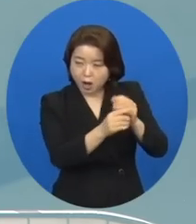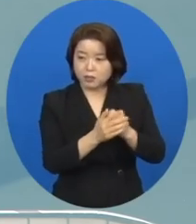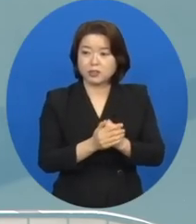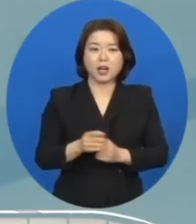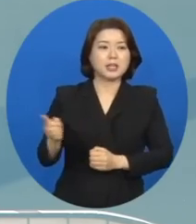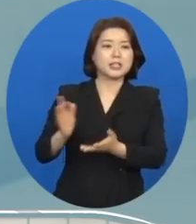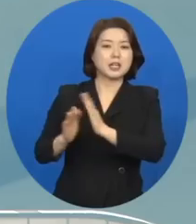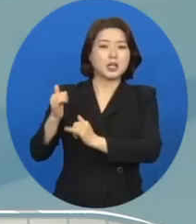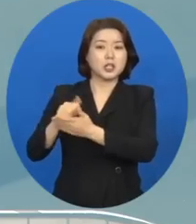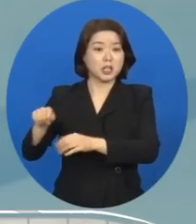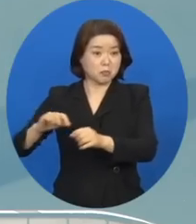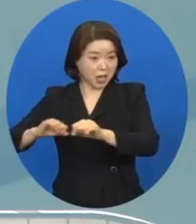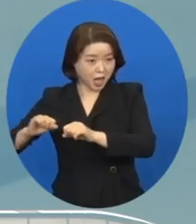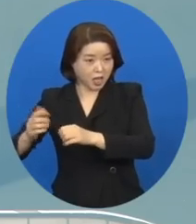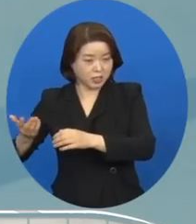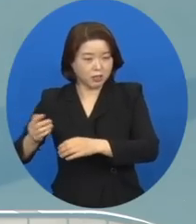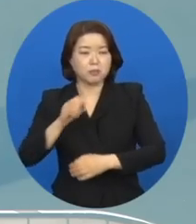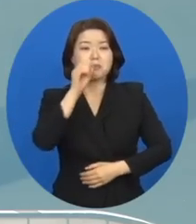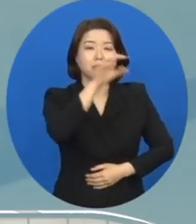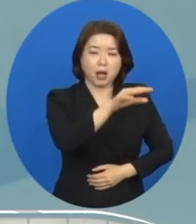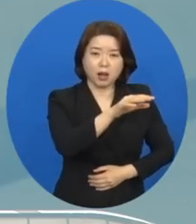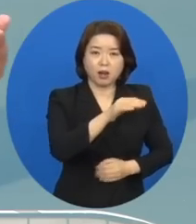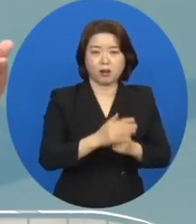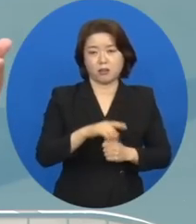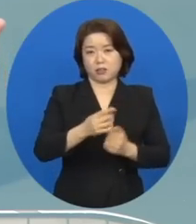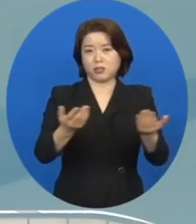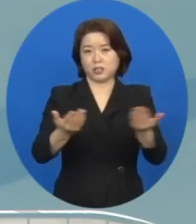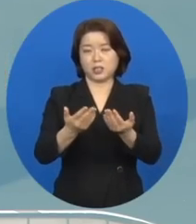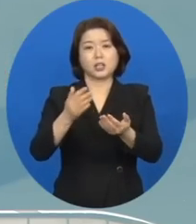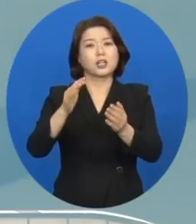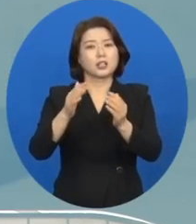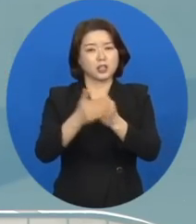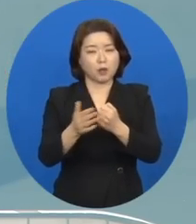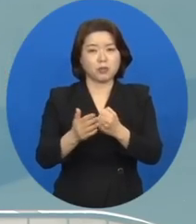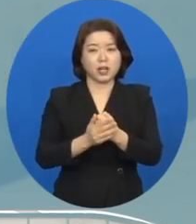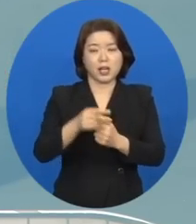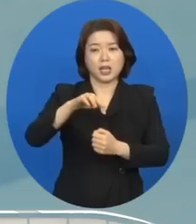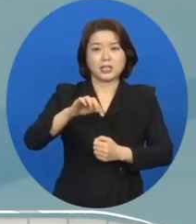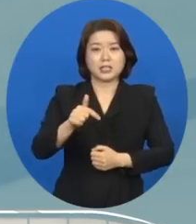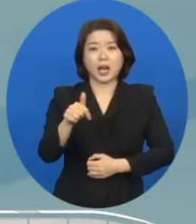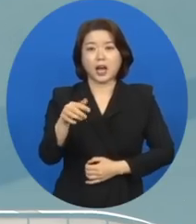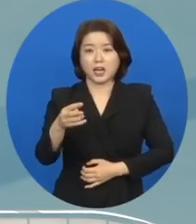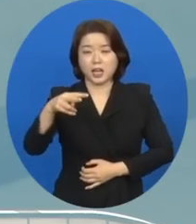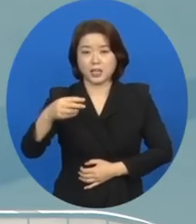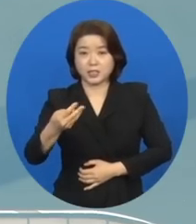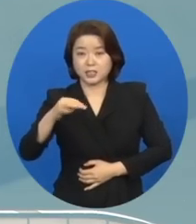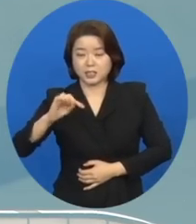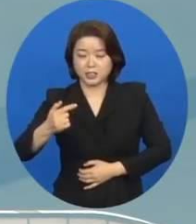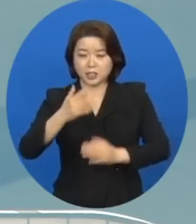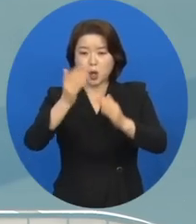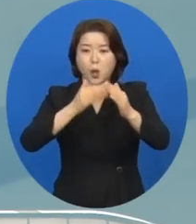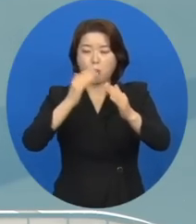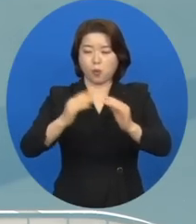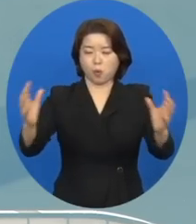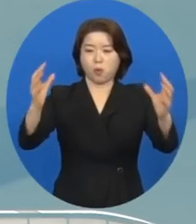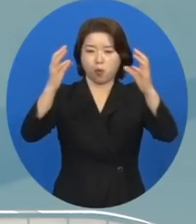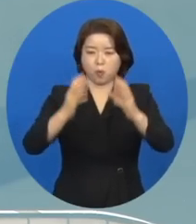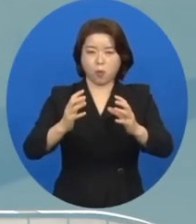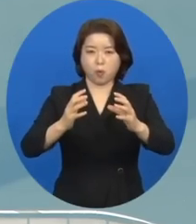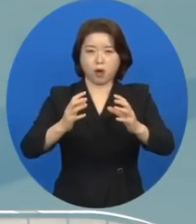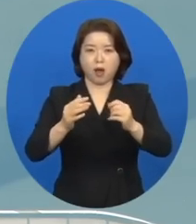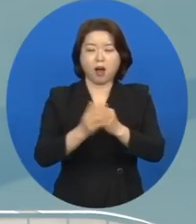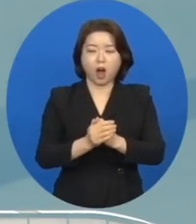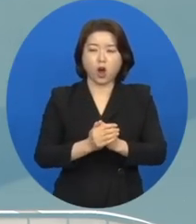일을 알립니다. 그리고 이 사건 때문에 이제 산헤드린 공의회라고 하는 유대인들의 최고 입법,